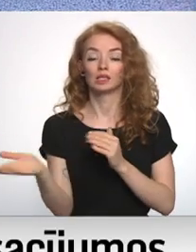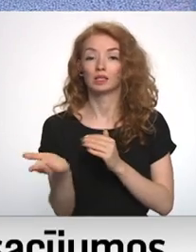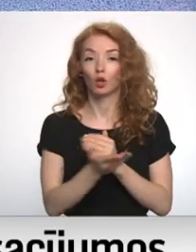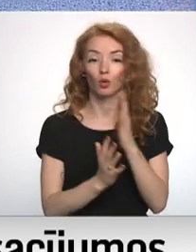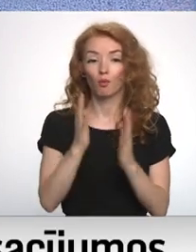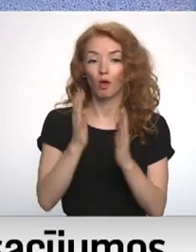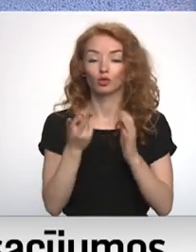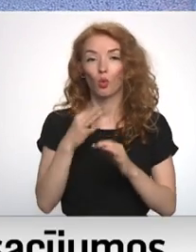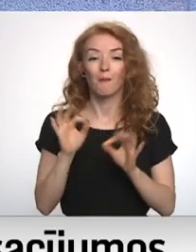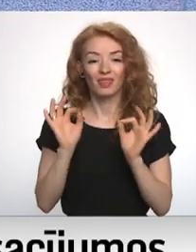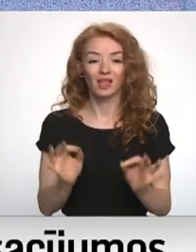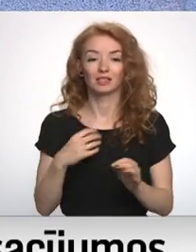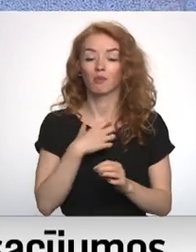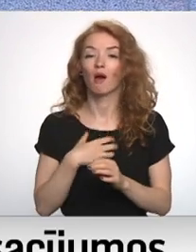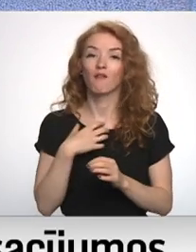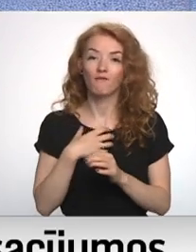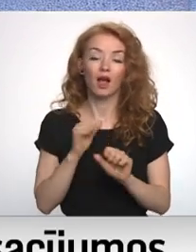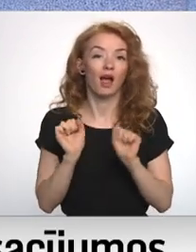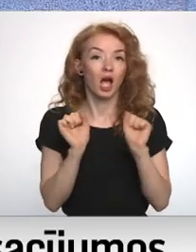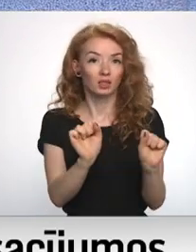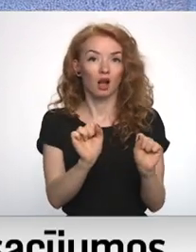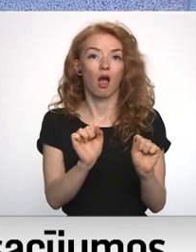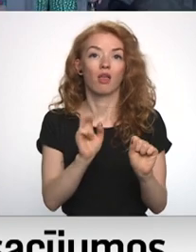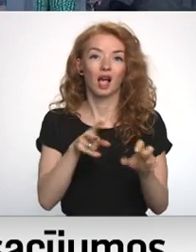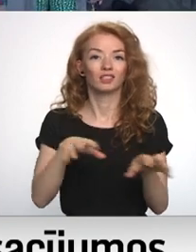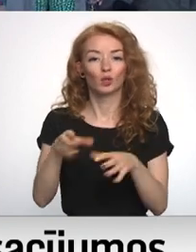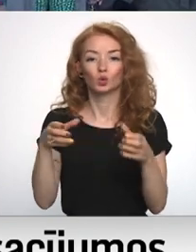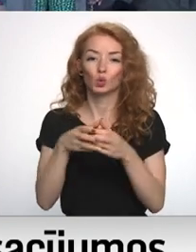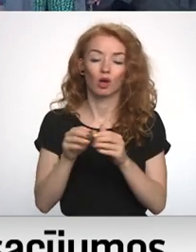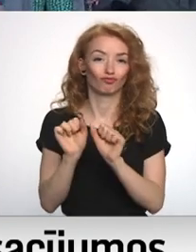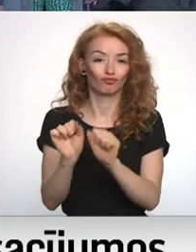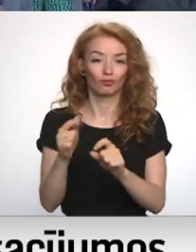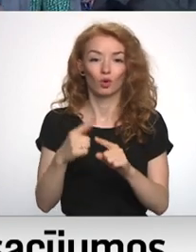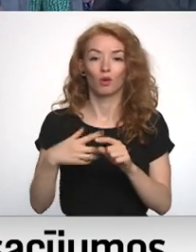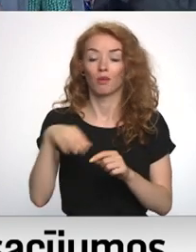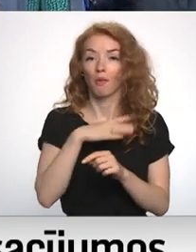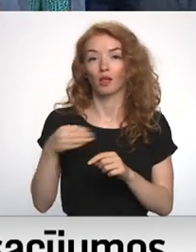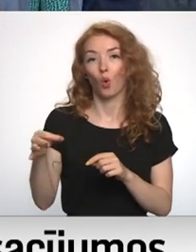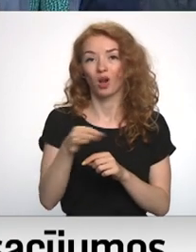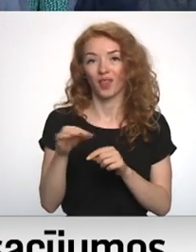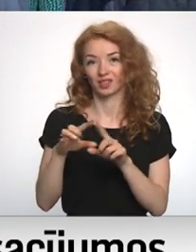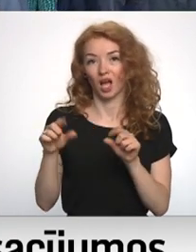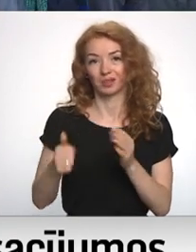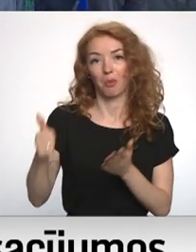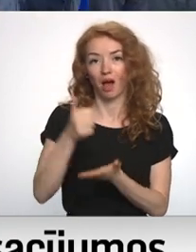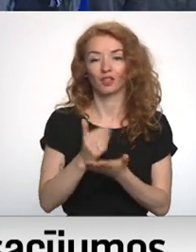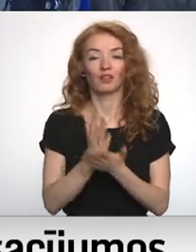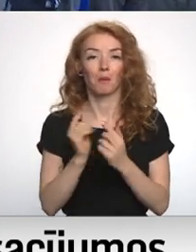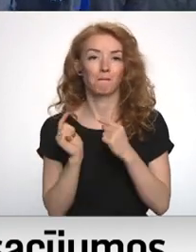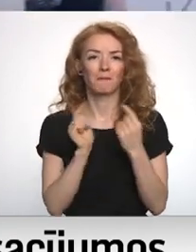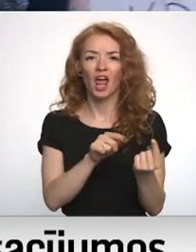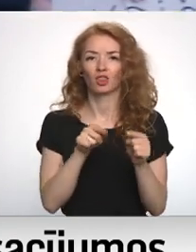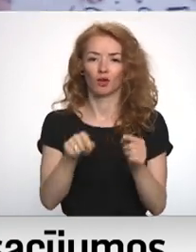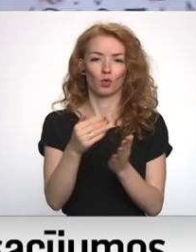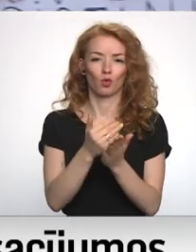mežus, ko vajadzētu patiesībā saudzēt vai aizsargājumu sugu dzīvotnes. Mēs no vidus organizācijām esam pret šiem grozījumiem cīnījušies